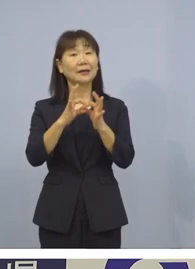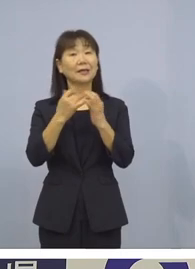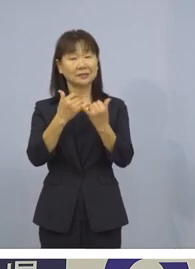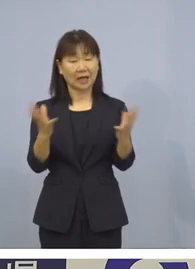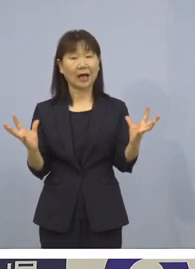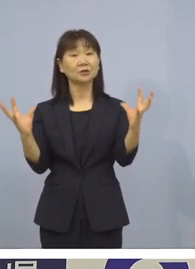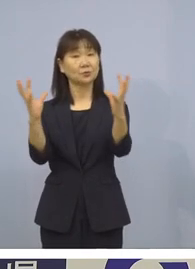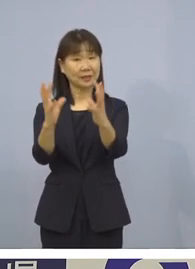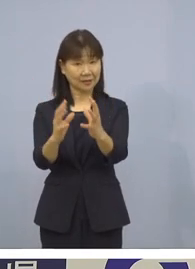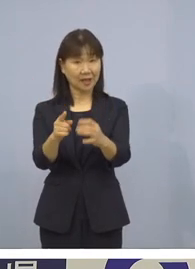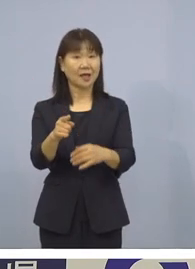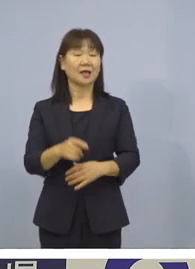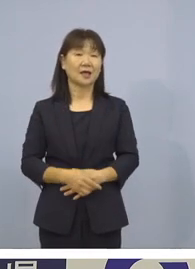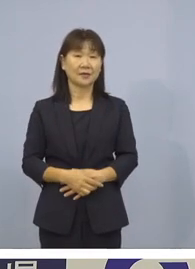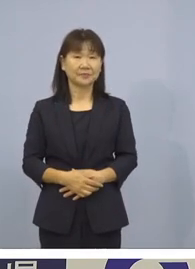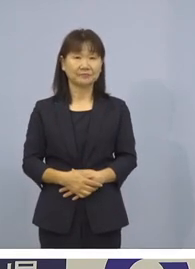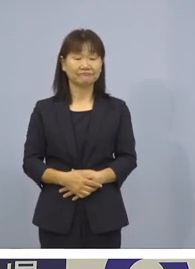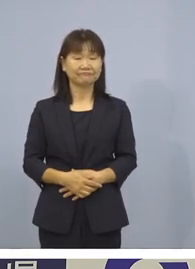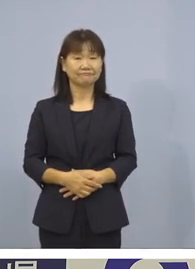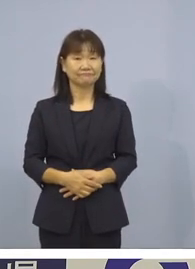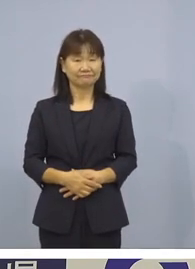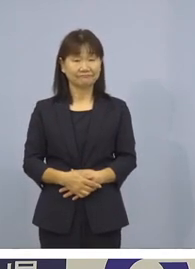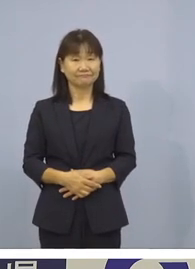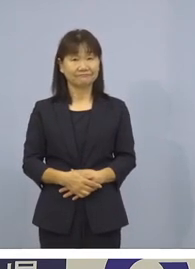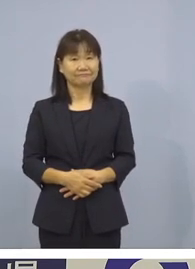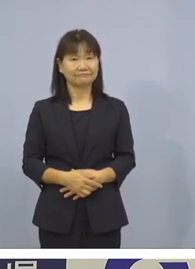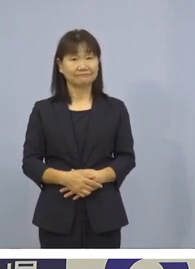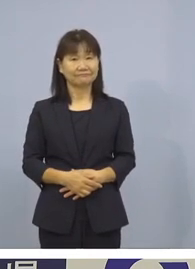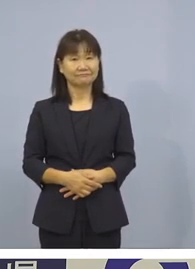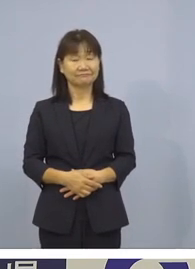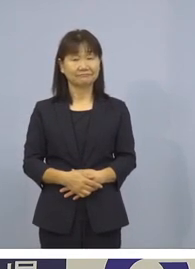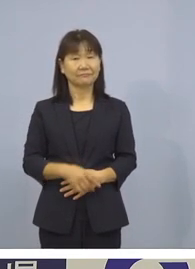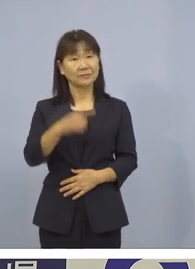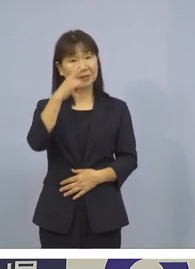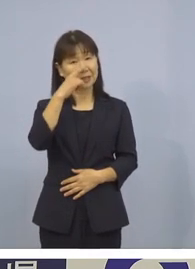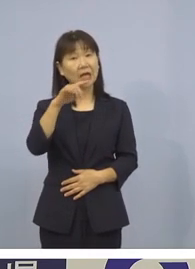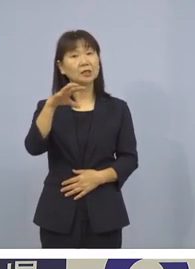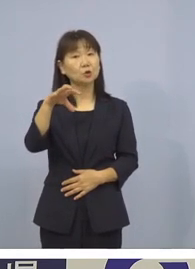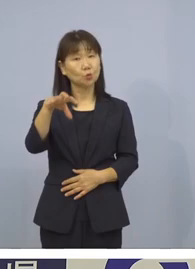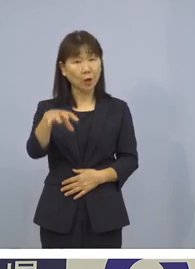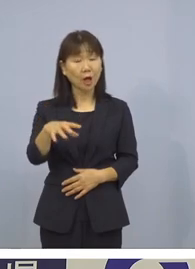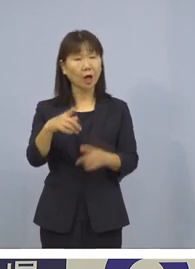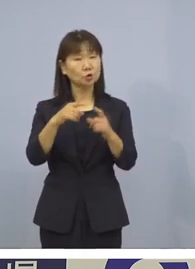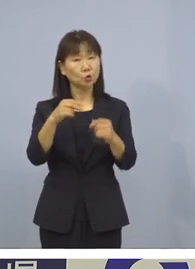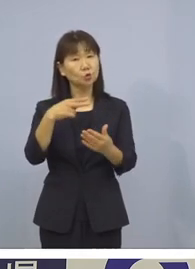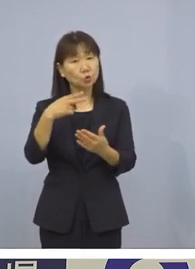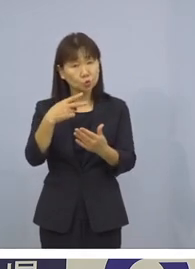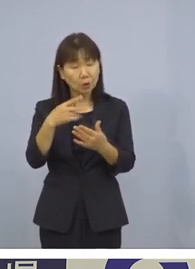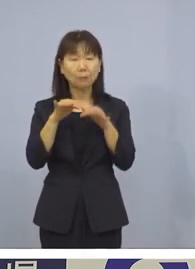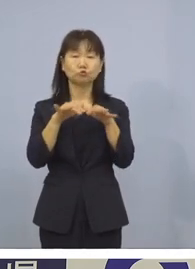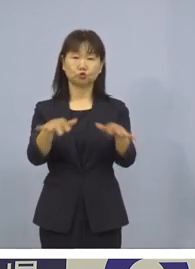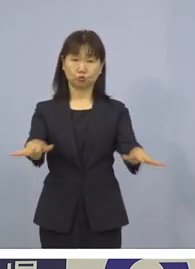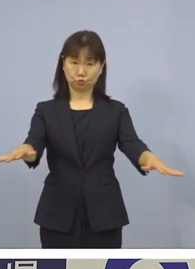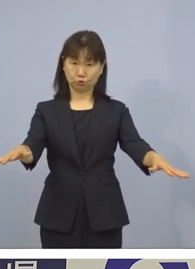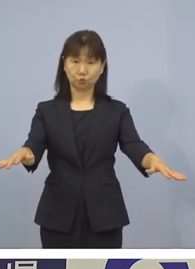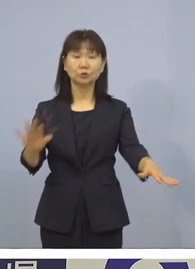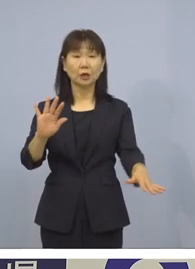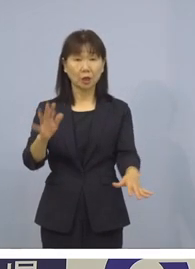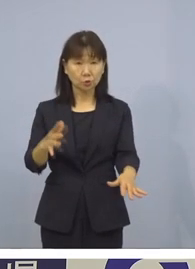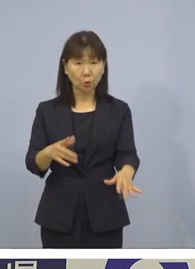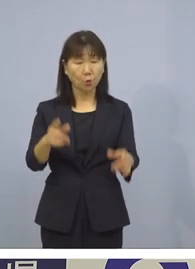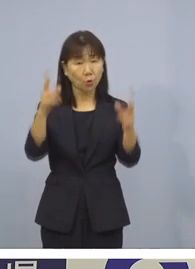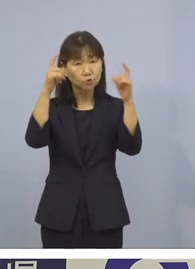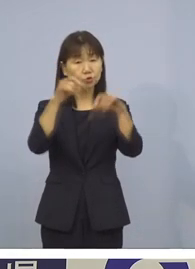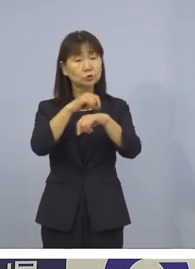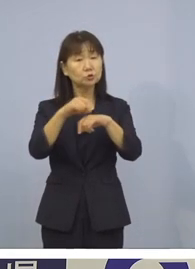ど、意外にそのタイってその日本食がすごくブームなんだけど、牛肉がう